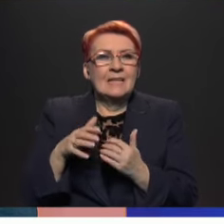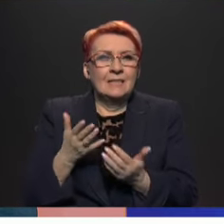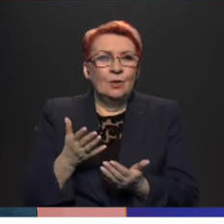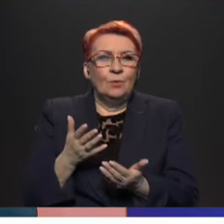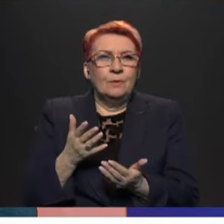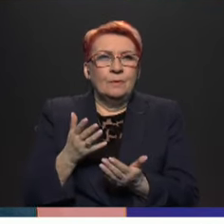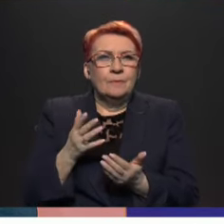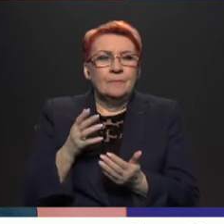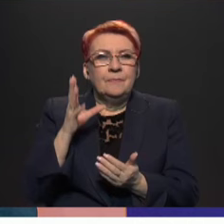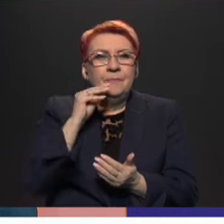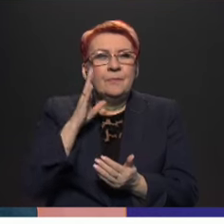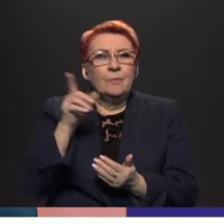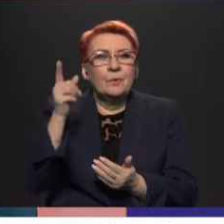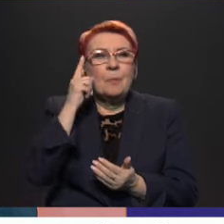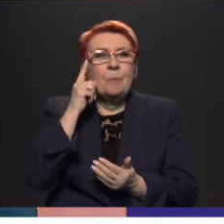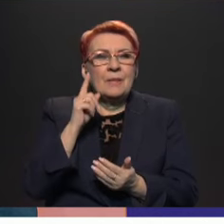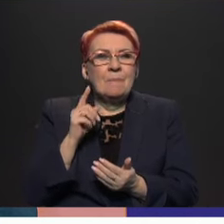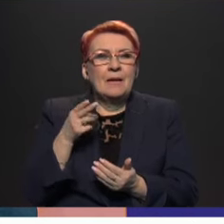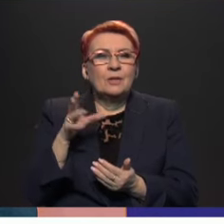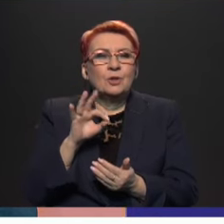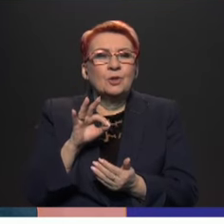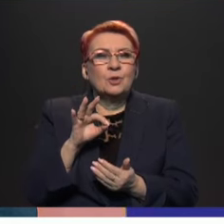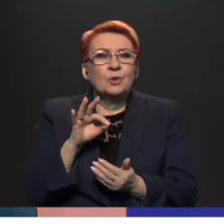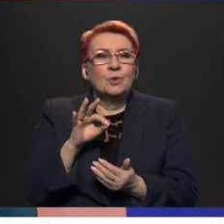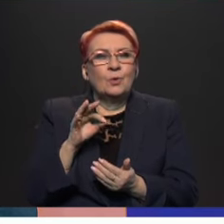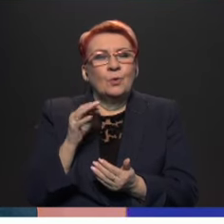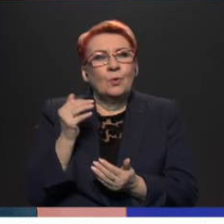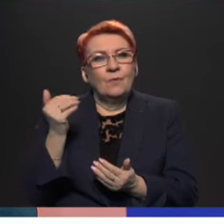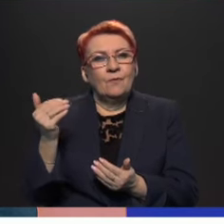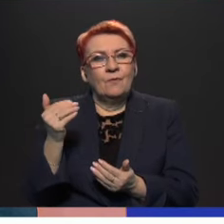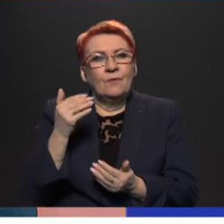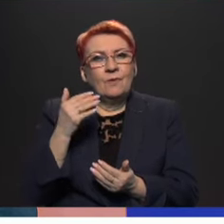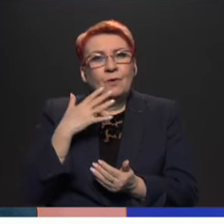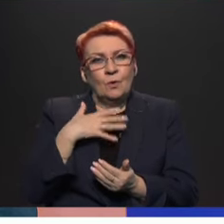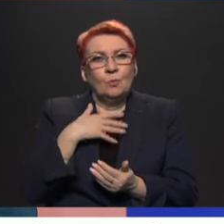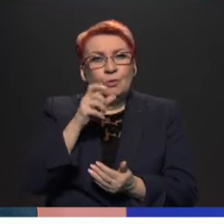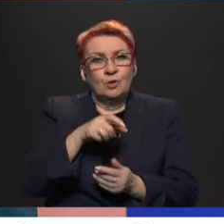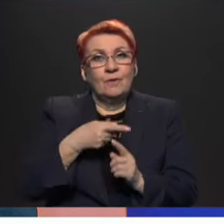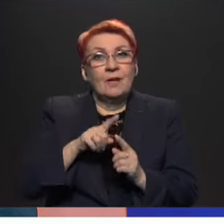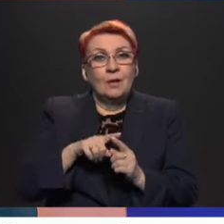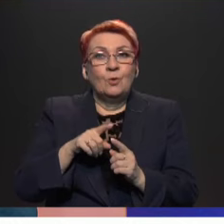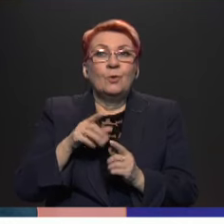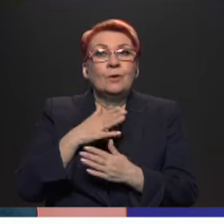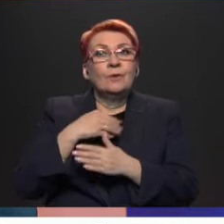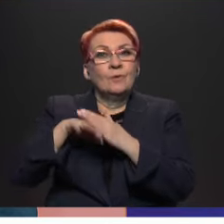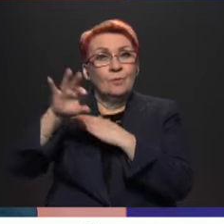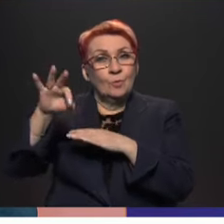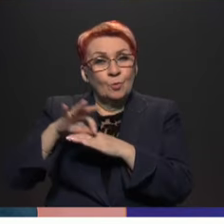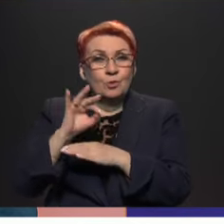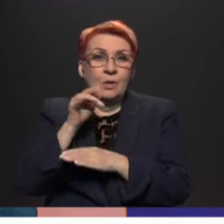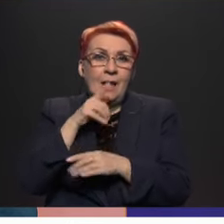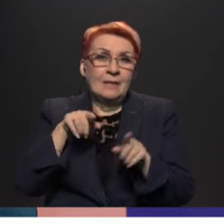когда ты будешь понимать, что и ты любишь человека, который ушел на тот свет, и